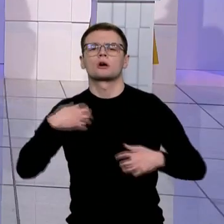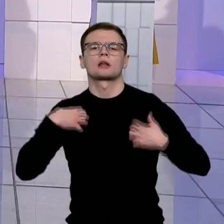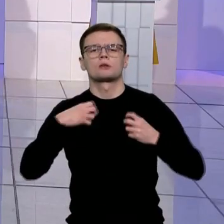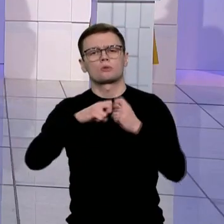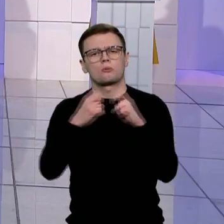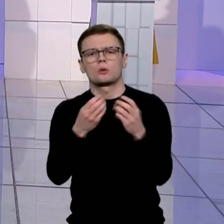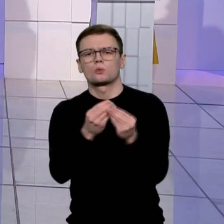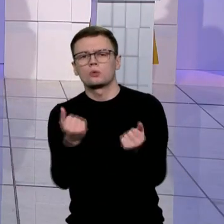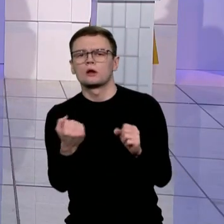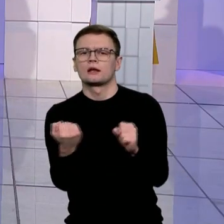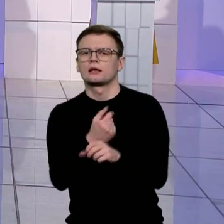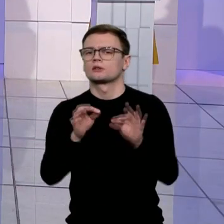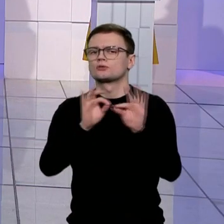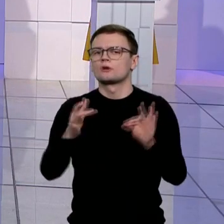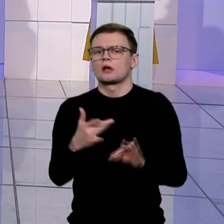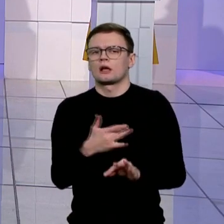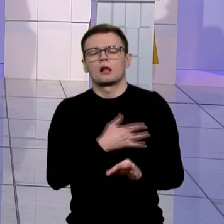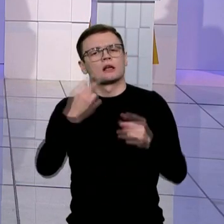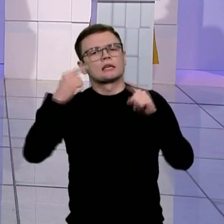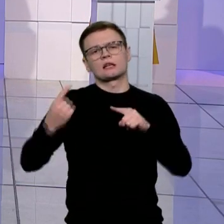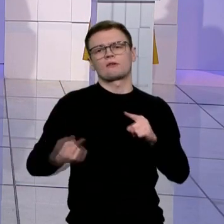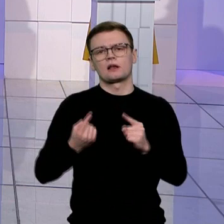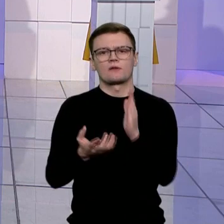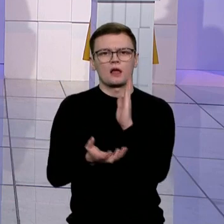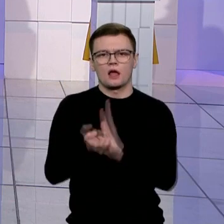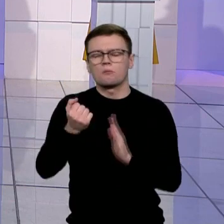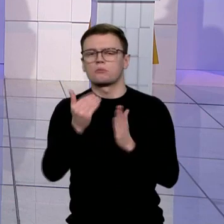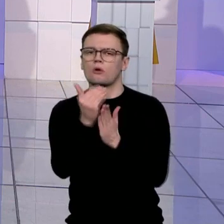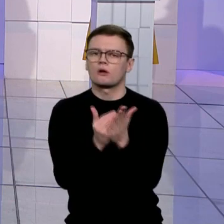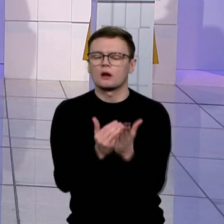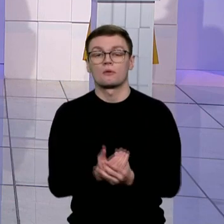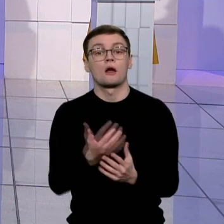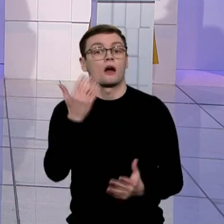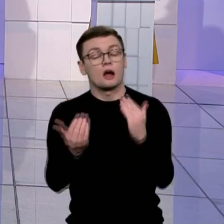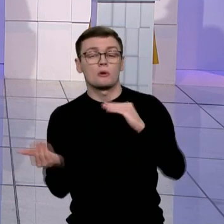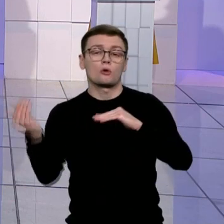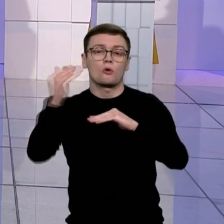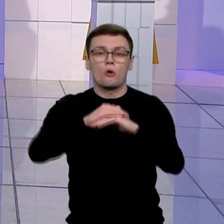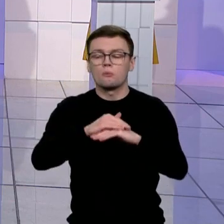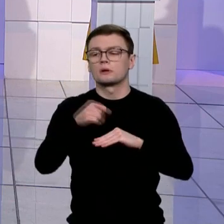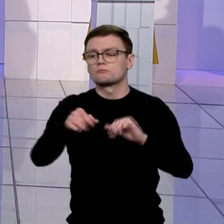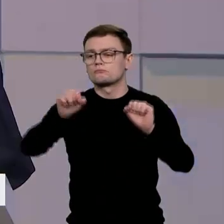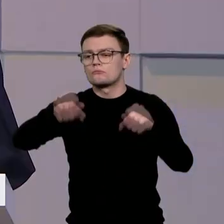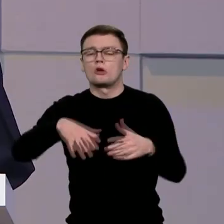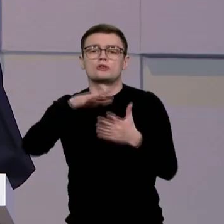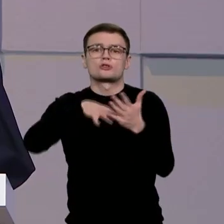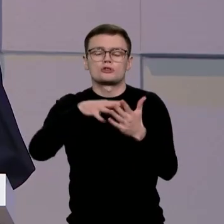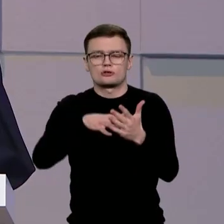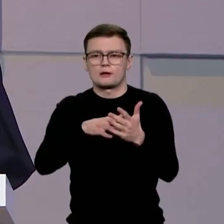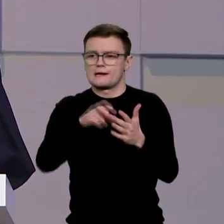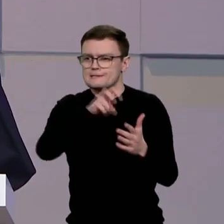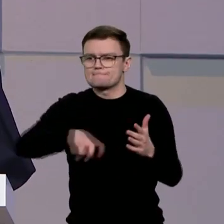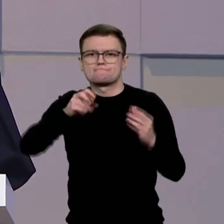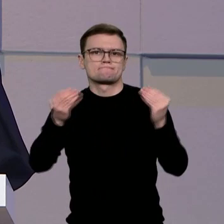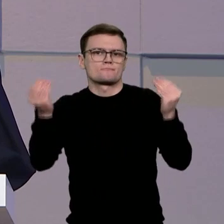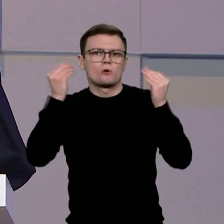jiem perkvalifikavimo programas arba tiesiog siūlyti kompensuoti jų tolesnį mokymas ir panašiai skatinti juos tai daryti ir vienai